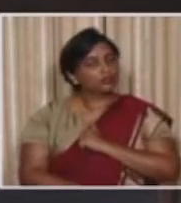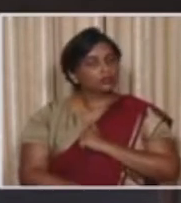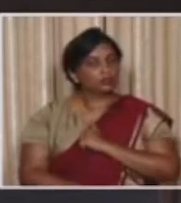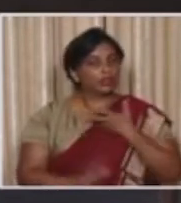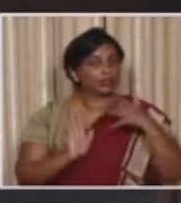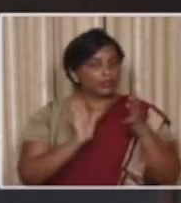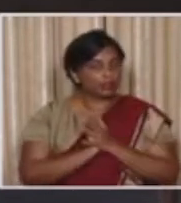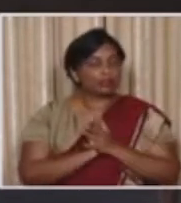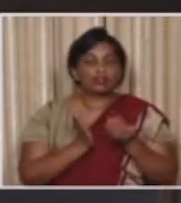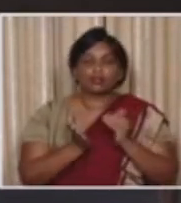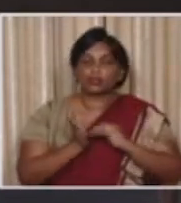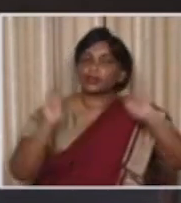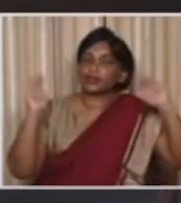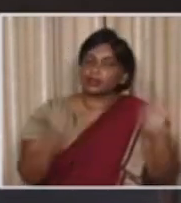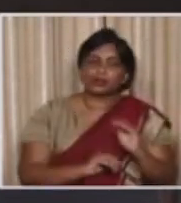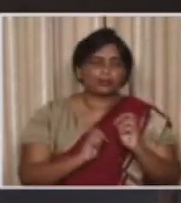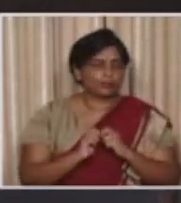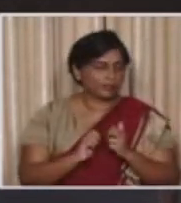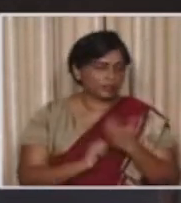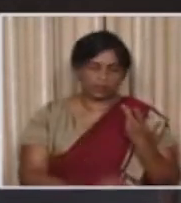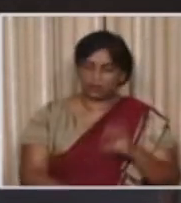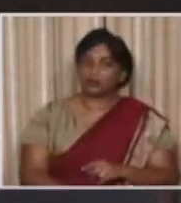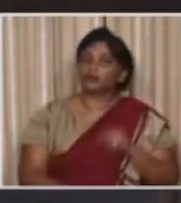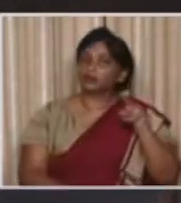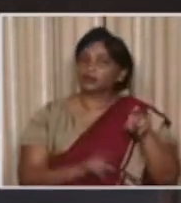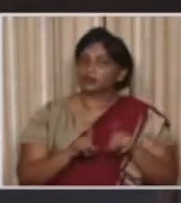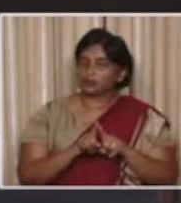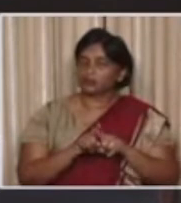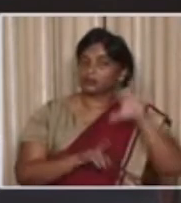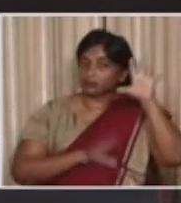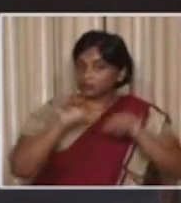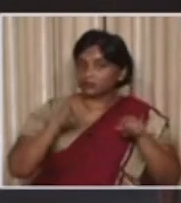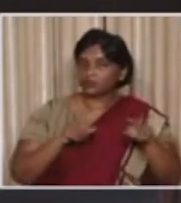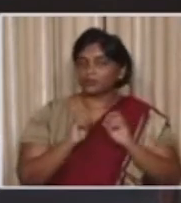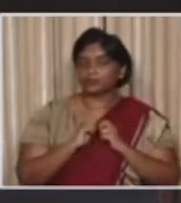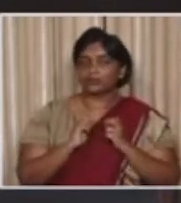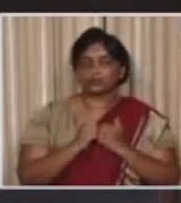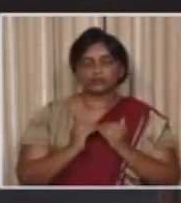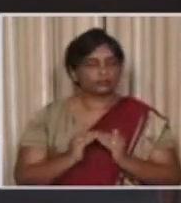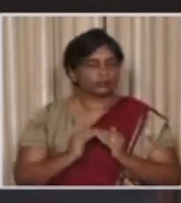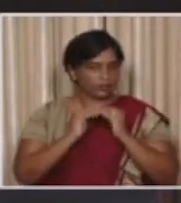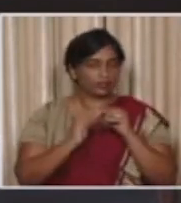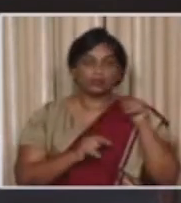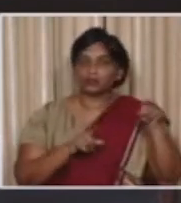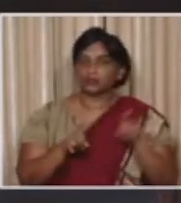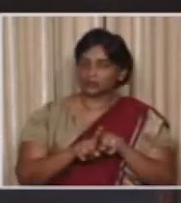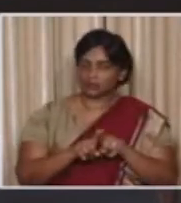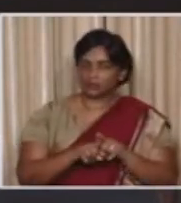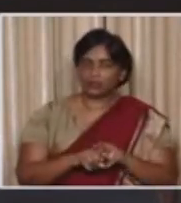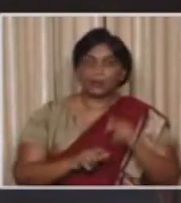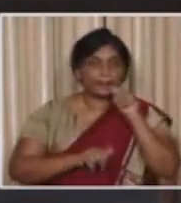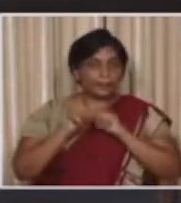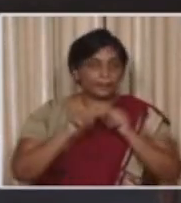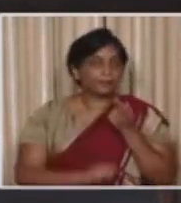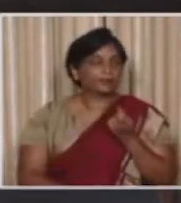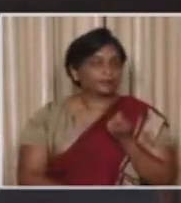එක්ක වෙලා ඒකත් තවත් කෙටි කරාට කමක් නැහැ. ඒ වගේ තැන්වලින් ගේන එක මේ අර්බුදයෙන් ගොඩ එන්නේ. ඒ වගේම ඖෂධ